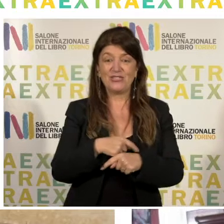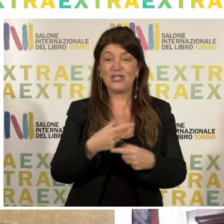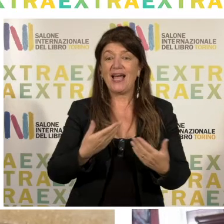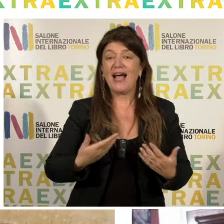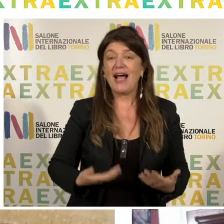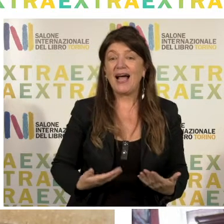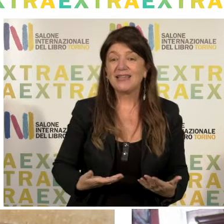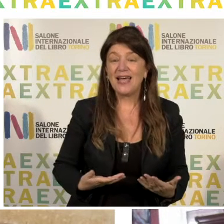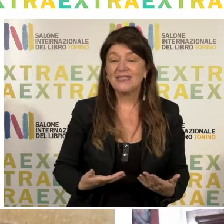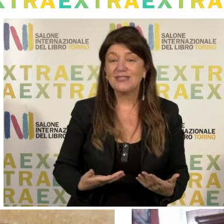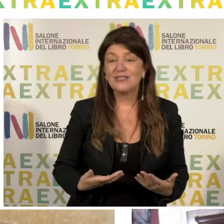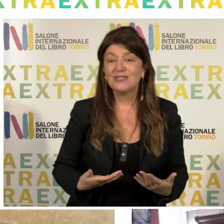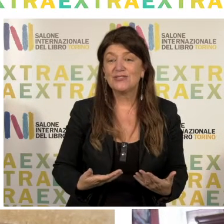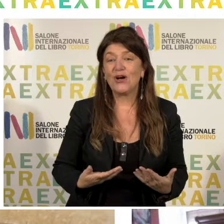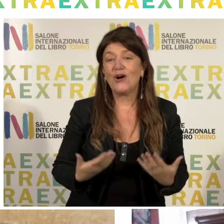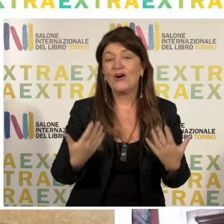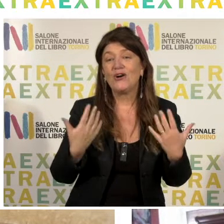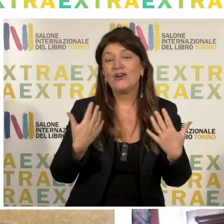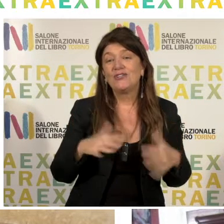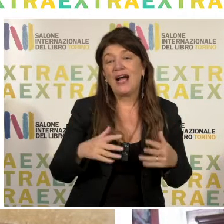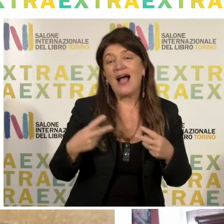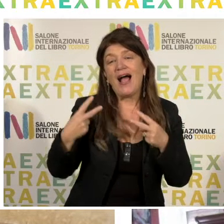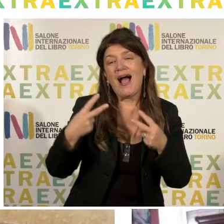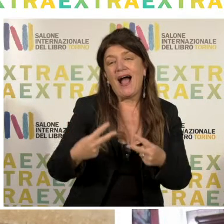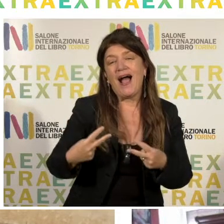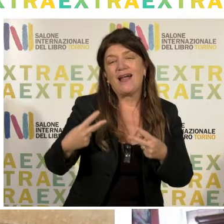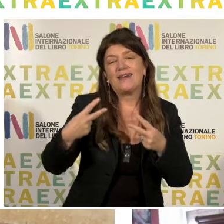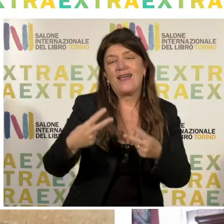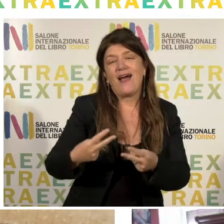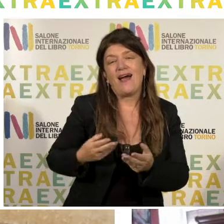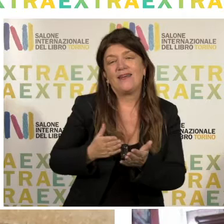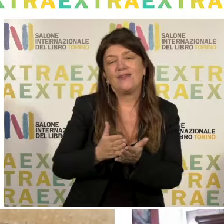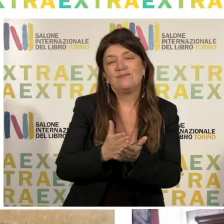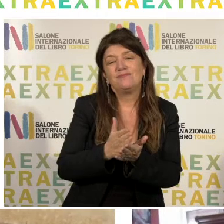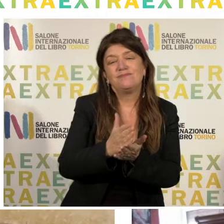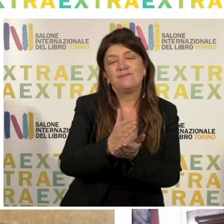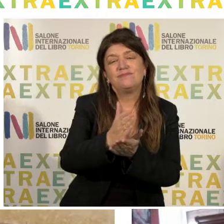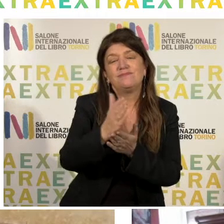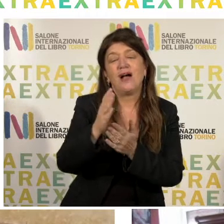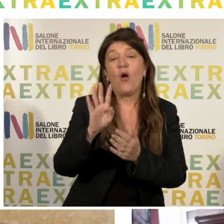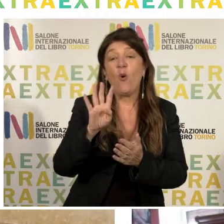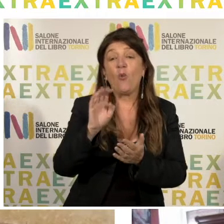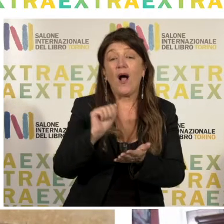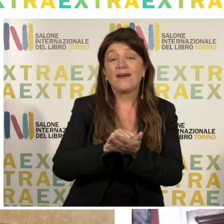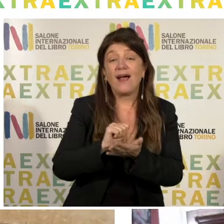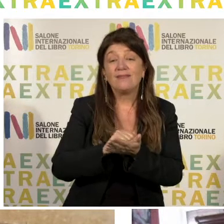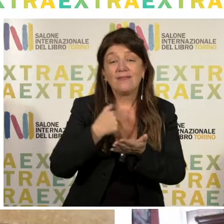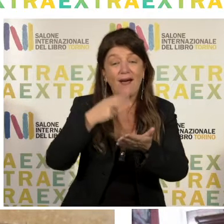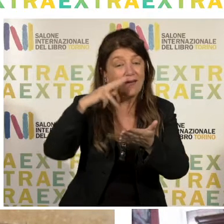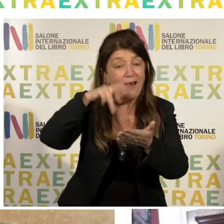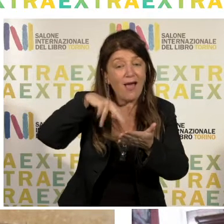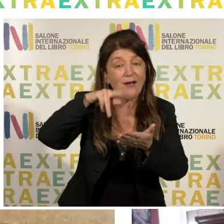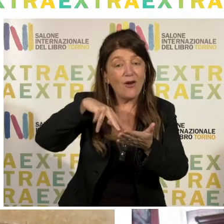sono passati je anni. connais pas mal È de 40 choses, anni che leggo le sue mais opere, quand il conosco est molto di mort, lui, ma non savais